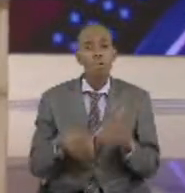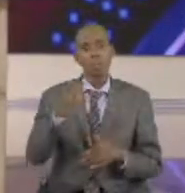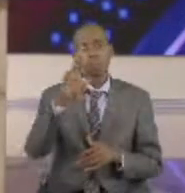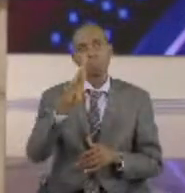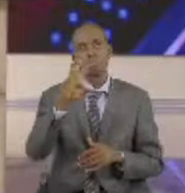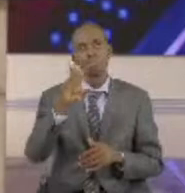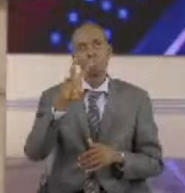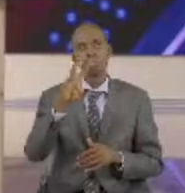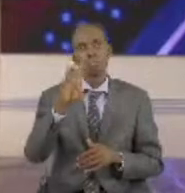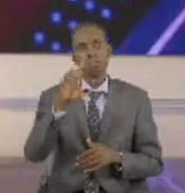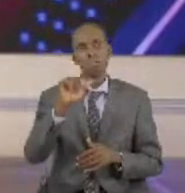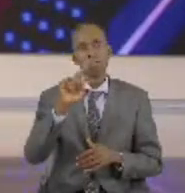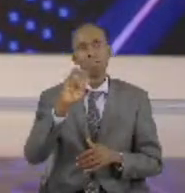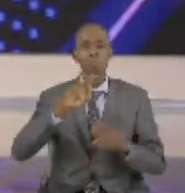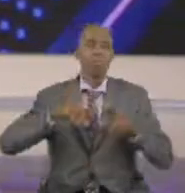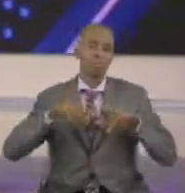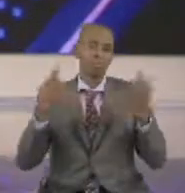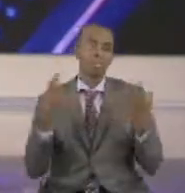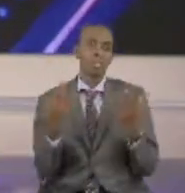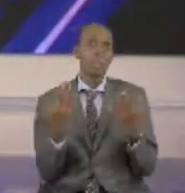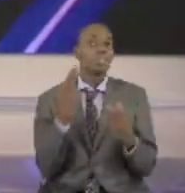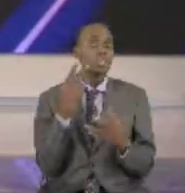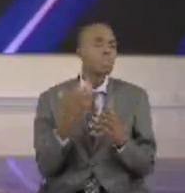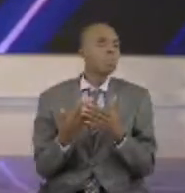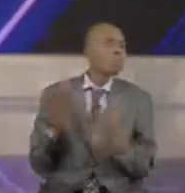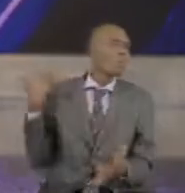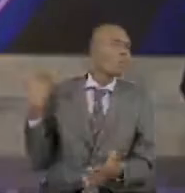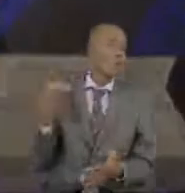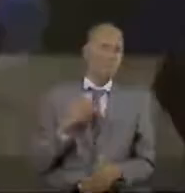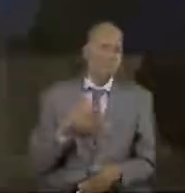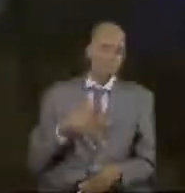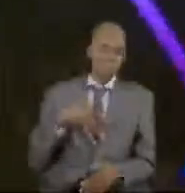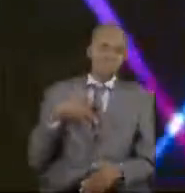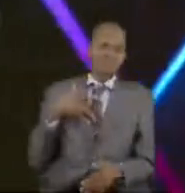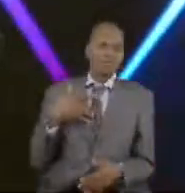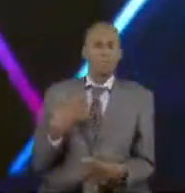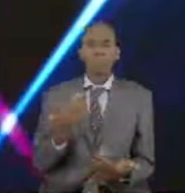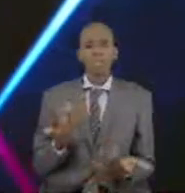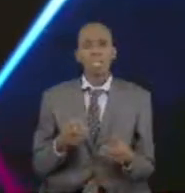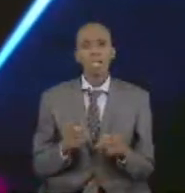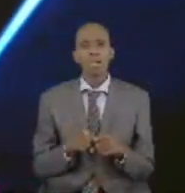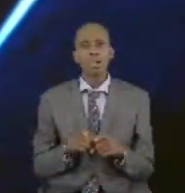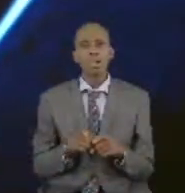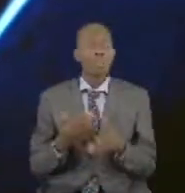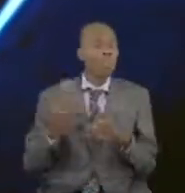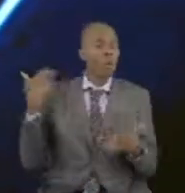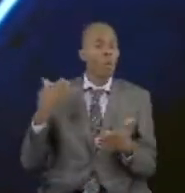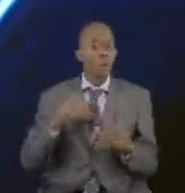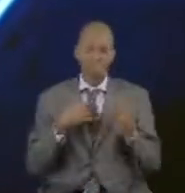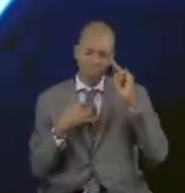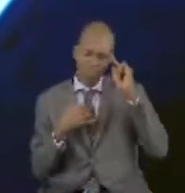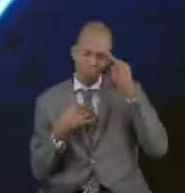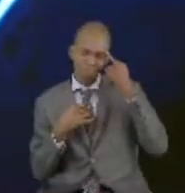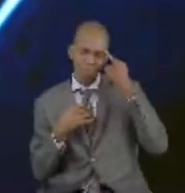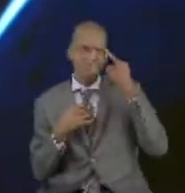la révélation parce que dans le passé je sentais comme si je veux non il ne marchait plus par le centre du chili joe je pense que